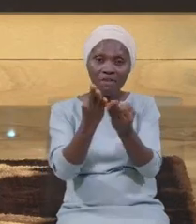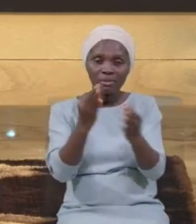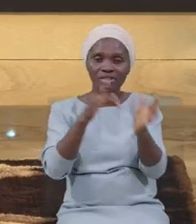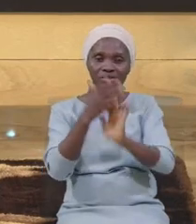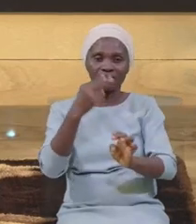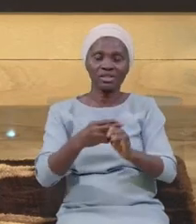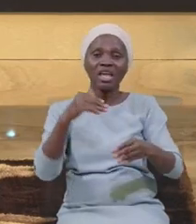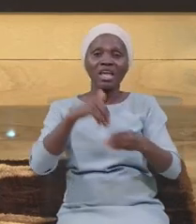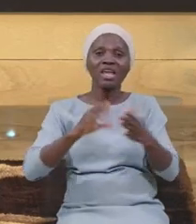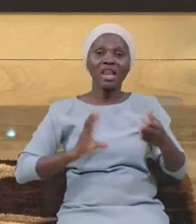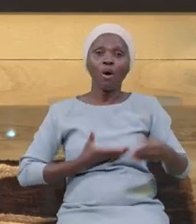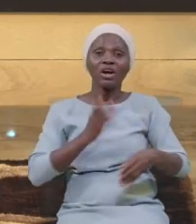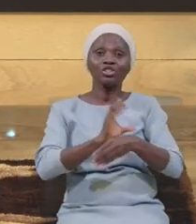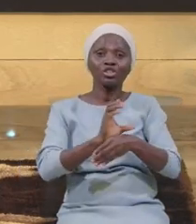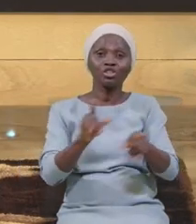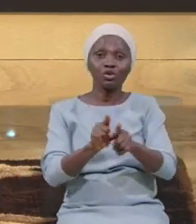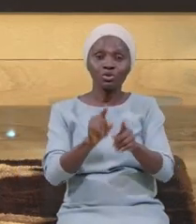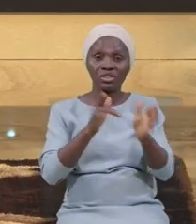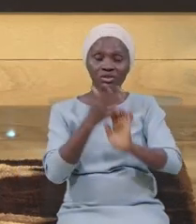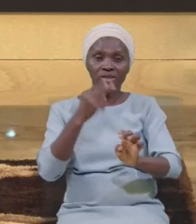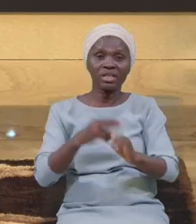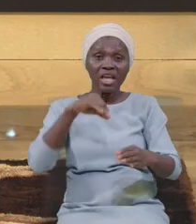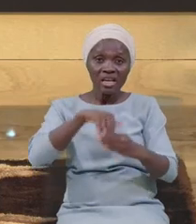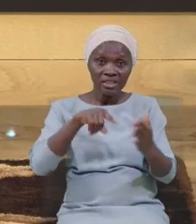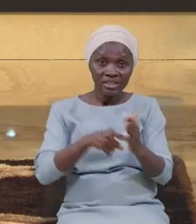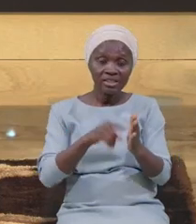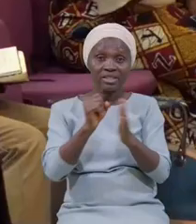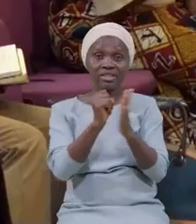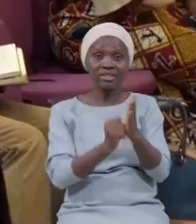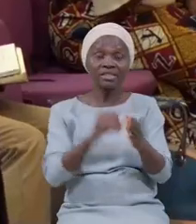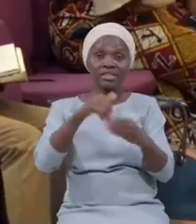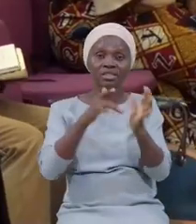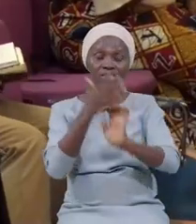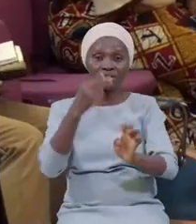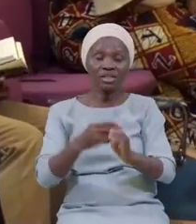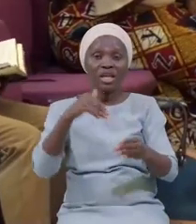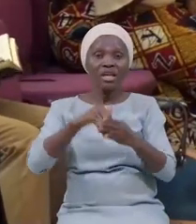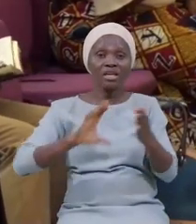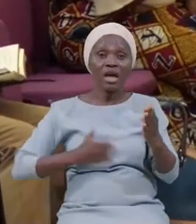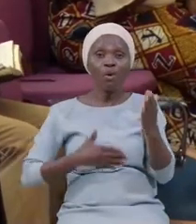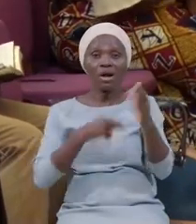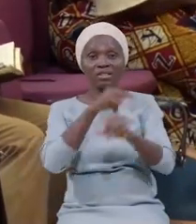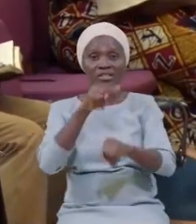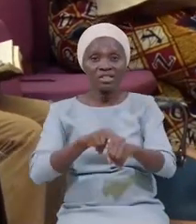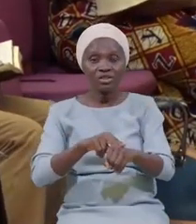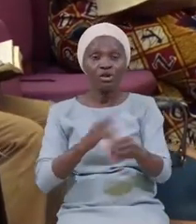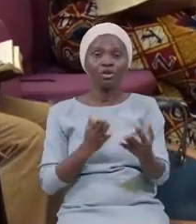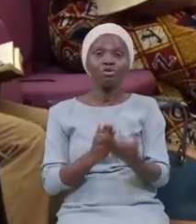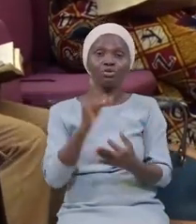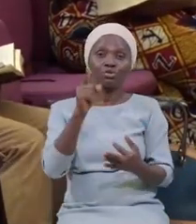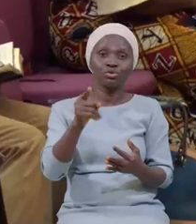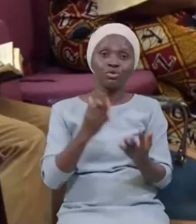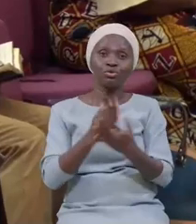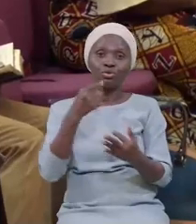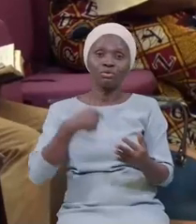église. Dans notre pays ici. Et partout dans notre nation. Par vous, au travers